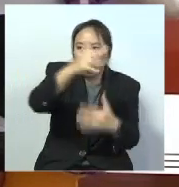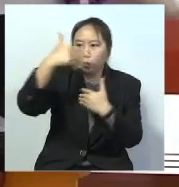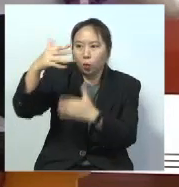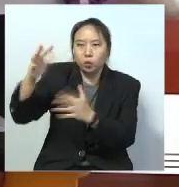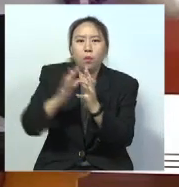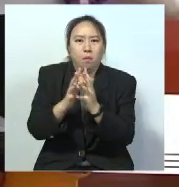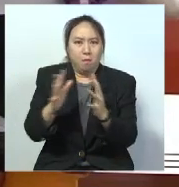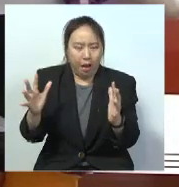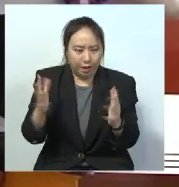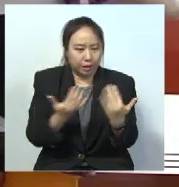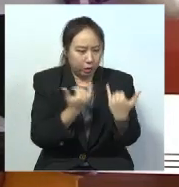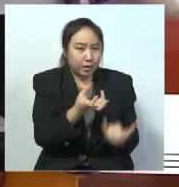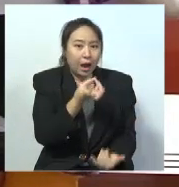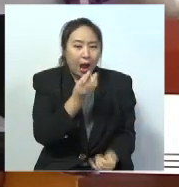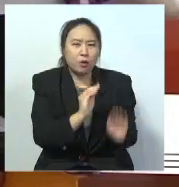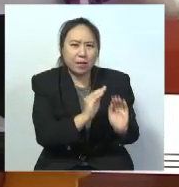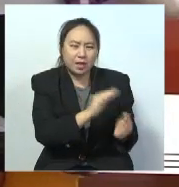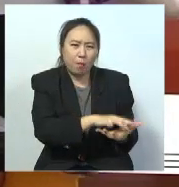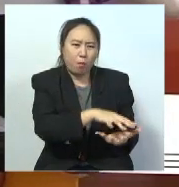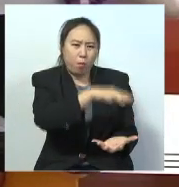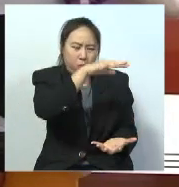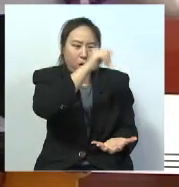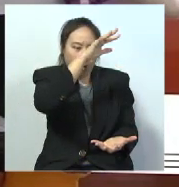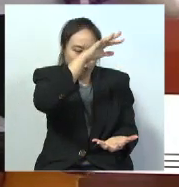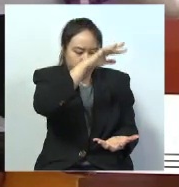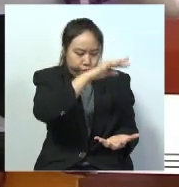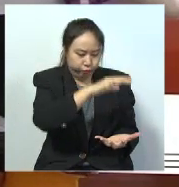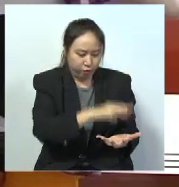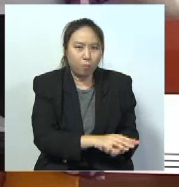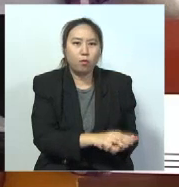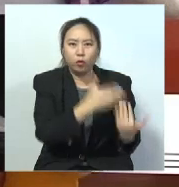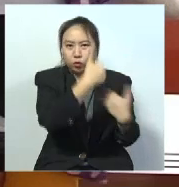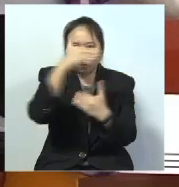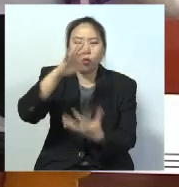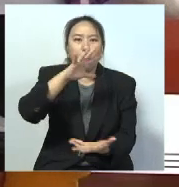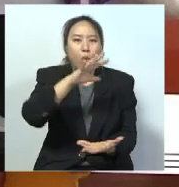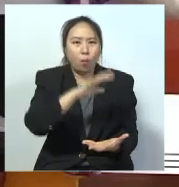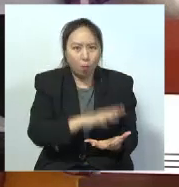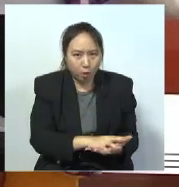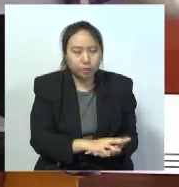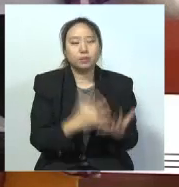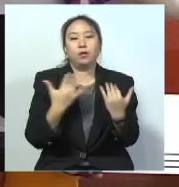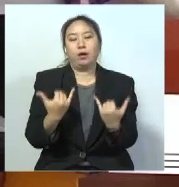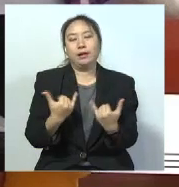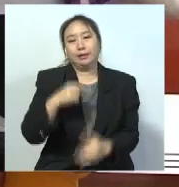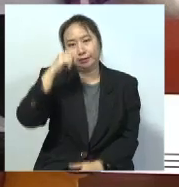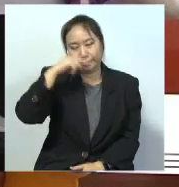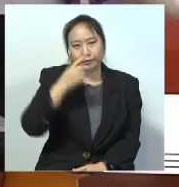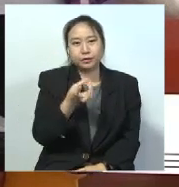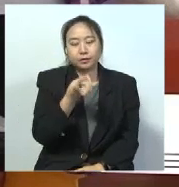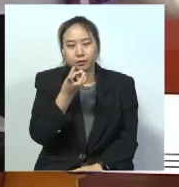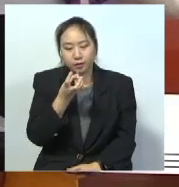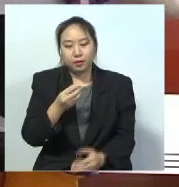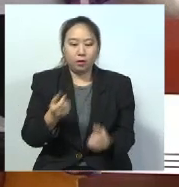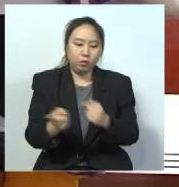ำได้เกือบหมดแล้วนะคะ คือหมดลงไปแล้วด้วยนะคะที่สำคัญอีกอย่างนึงเราในฐานะที่เป็นประเทศผู้ผลิตข้าวเจอกับภัย